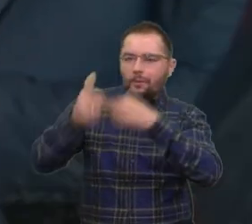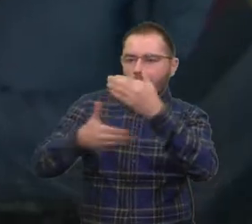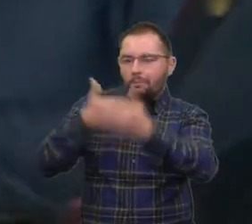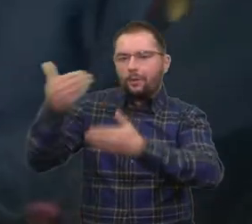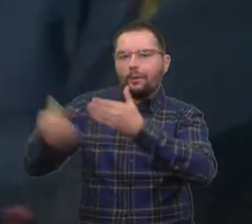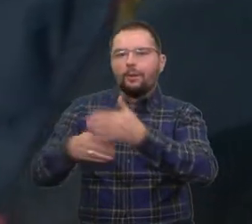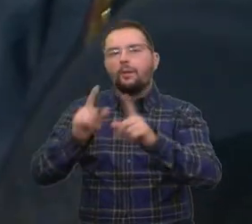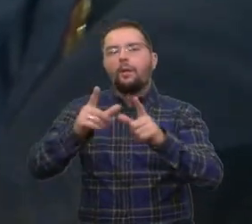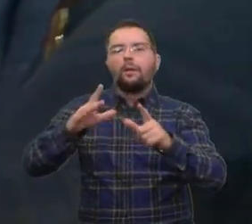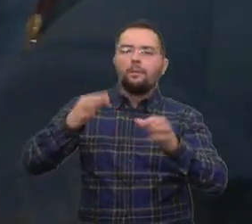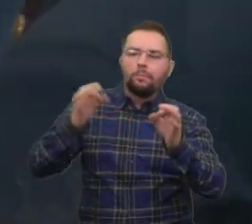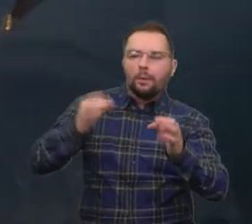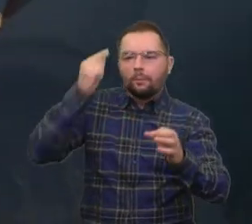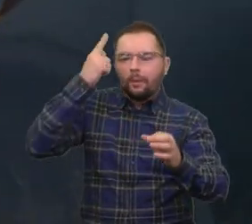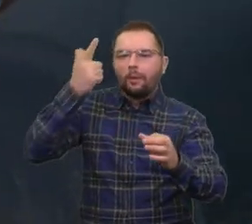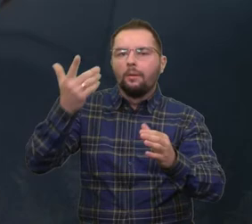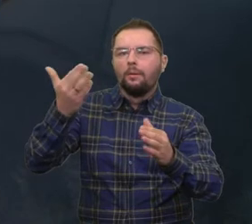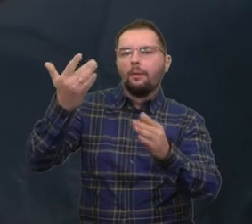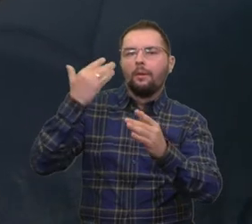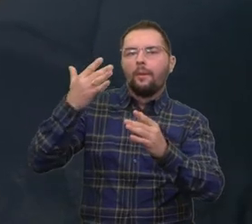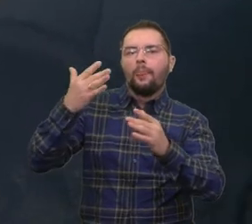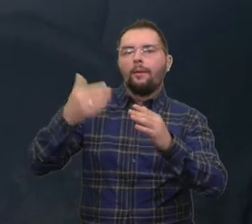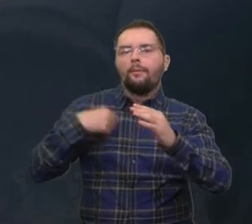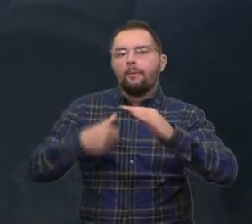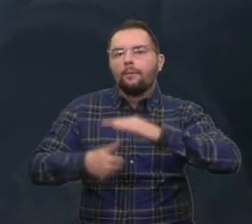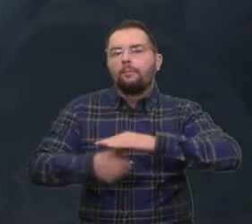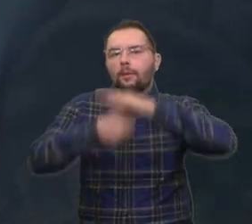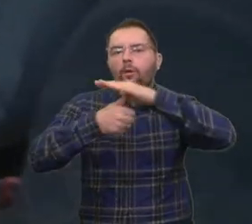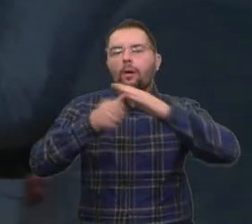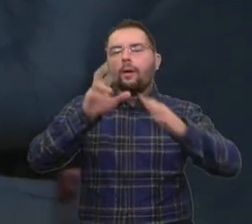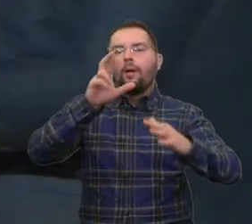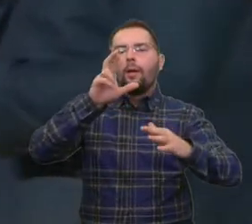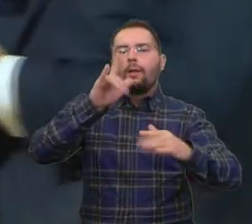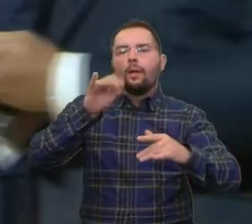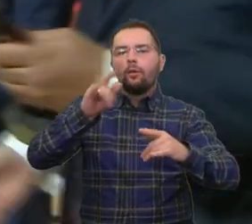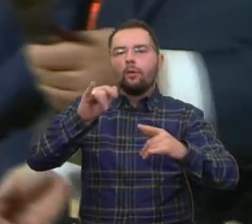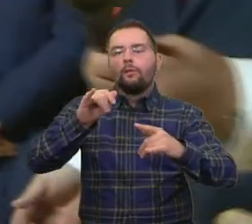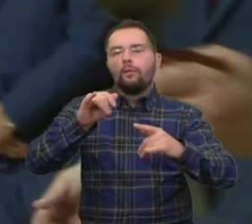państwo nie pamiętacie. Były przewodniczący Ryszard Ostrowski to